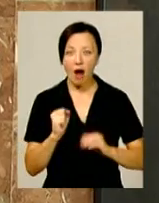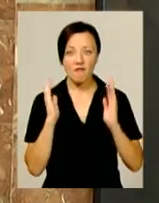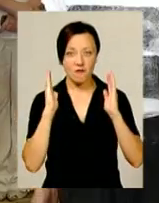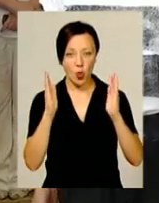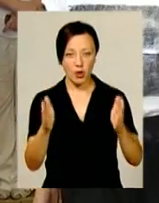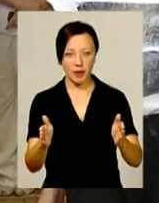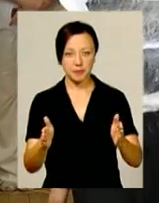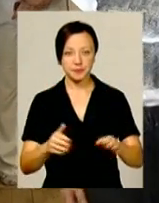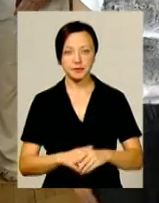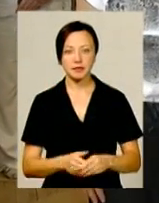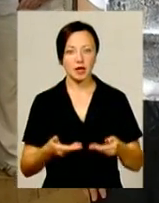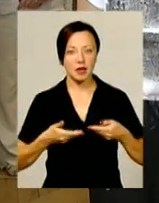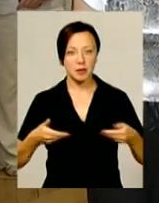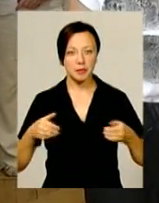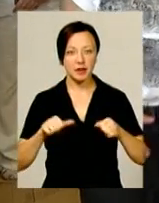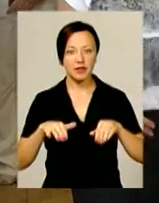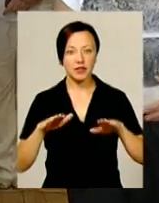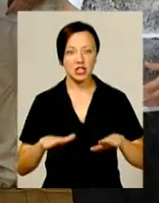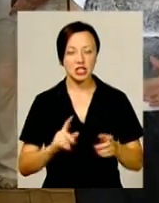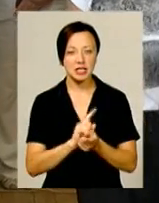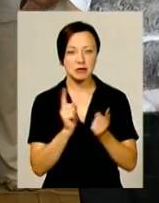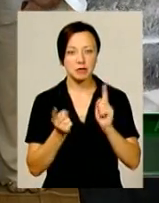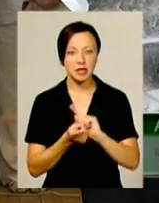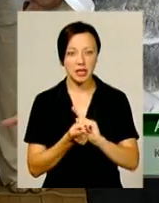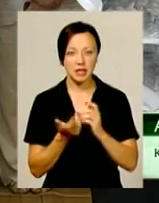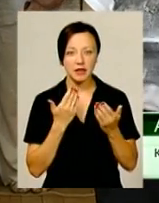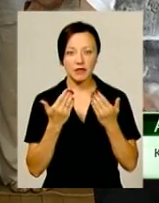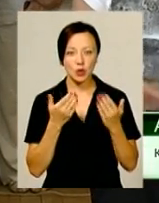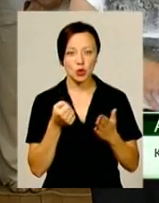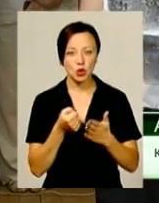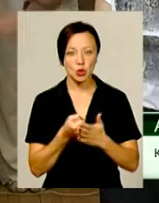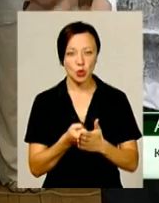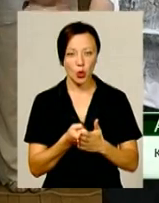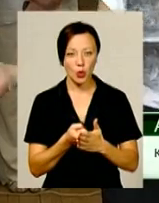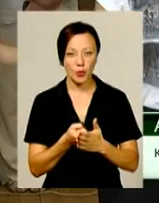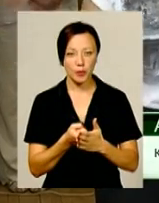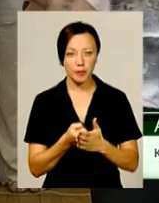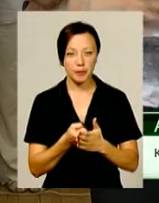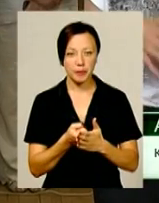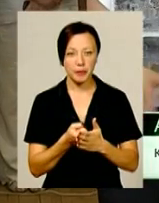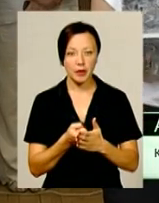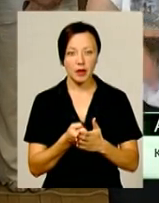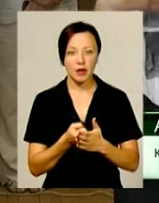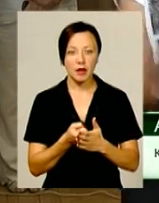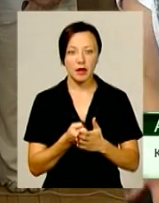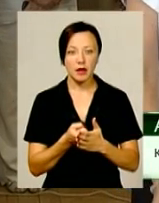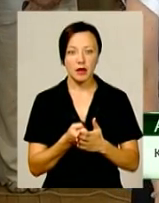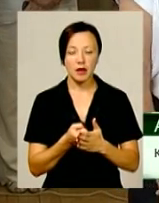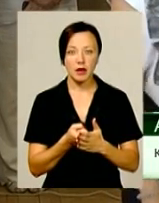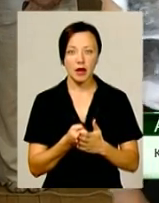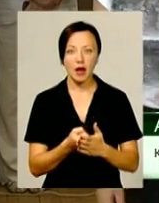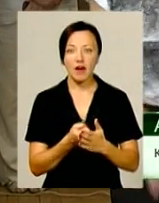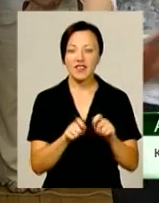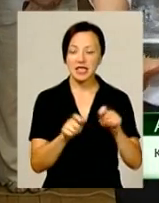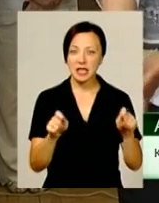у фойе. Ми вирішили змінити відношення до самого відпліття, до самого споглядання